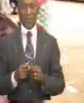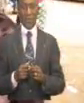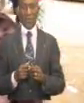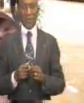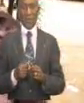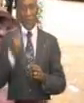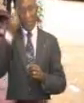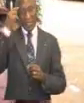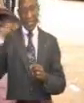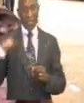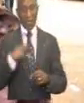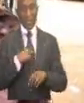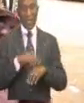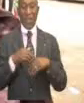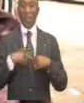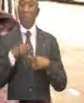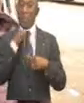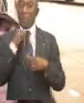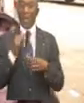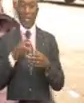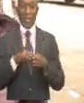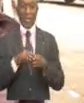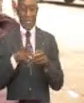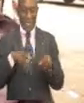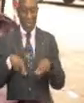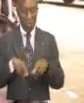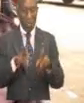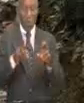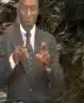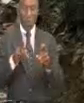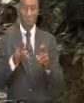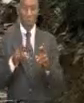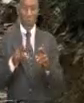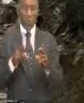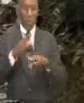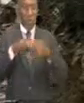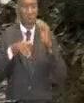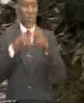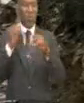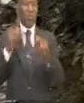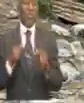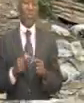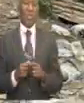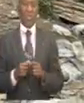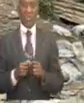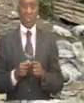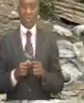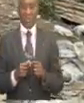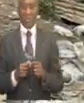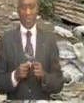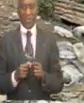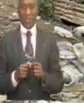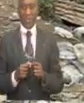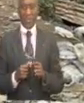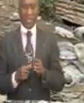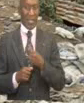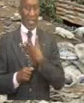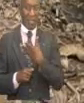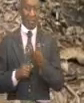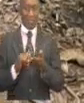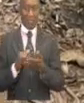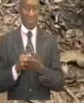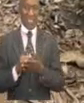quoi, ni quoi. Vous savez, quand j'ai la route asphaltée, mon boulot. Sur l'avenue des assistants, pour accéder à leur